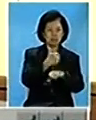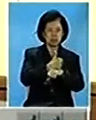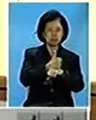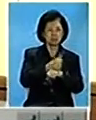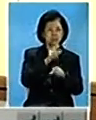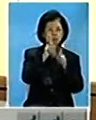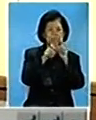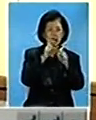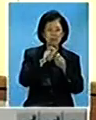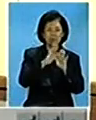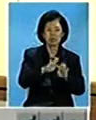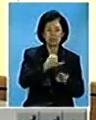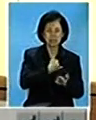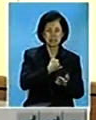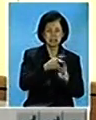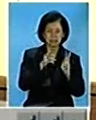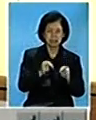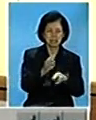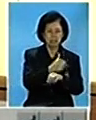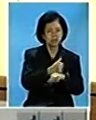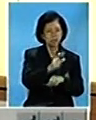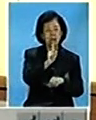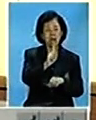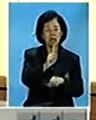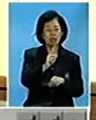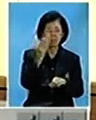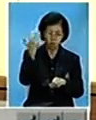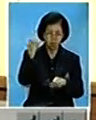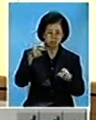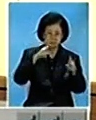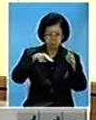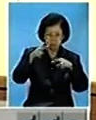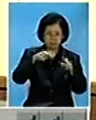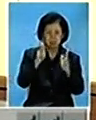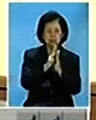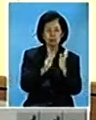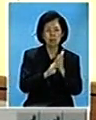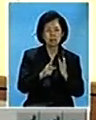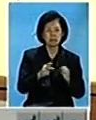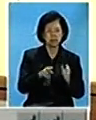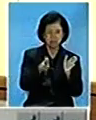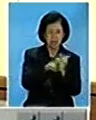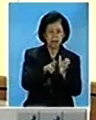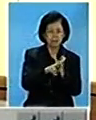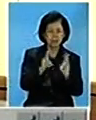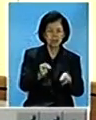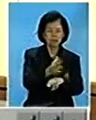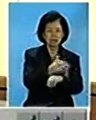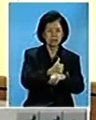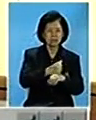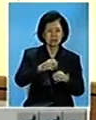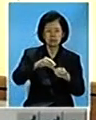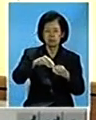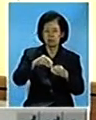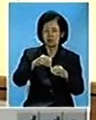ามว่าเราไว้ใจนักการเมืองไหมเมื่อวานพิจารณากฎหมายเนี่ยในกรณีที่ห้ามนักการเมืองเนี่ยพ้นไป